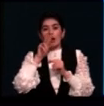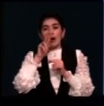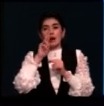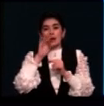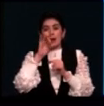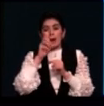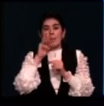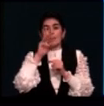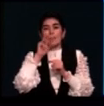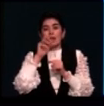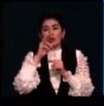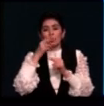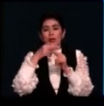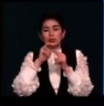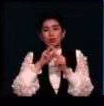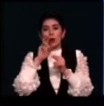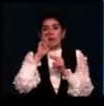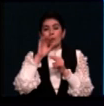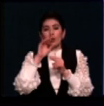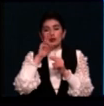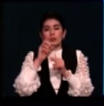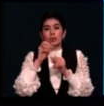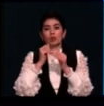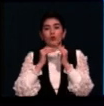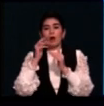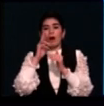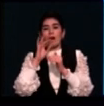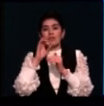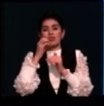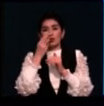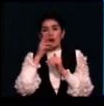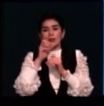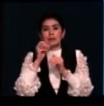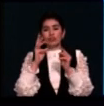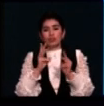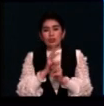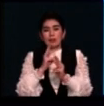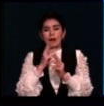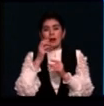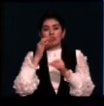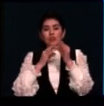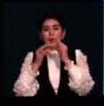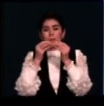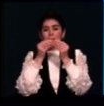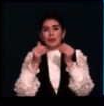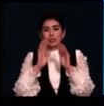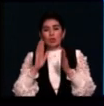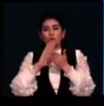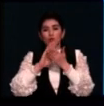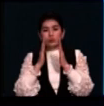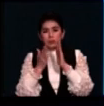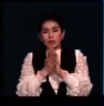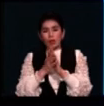xos xossalar, ya'ni bo'kish, yuqori qovushqoqlik, qizdirilganda haydalmasdan parchalanish kabi